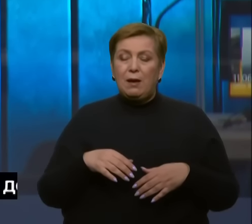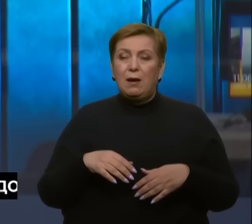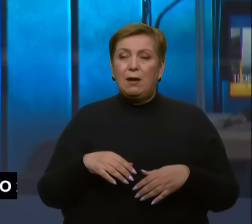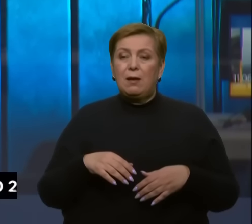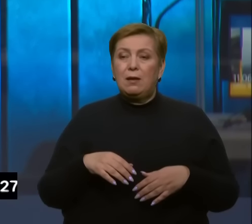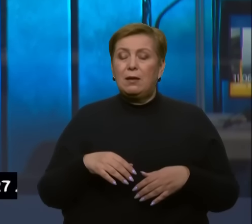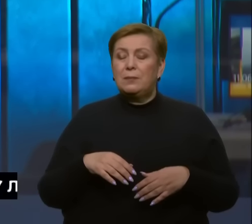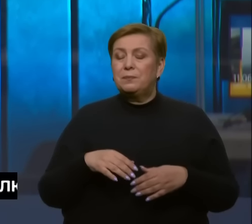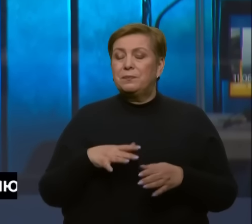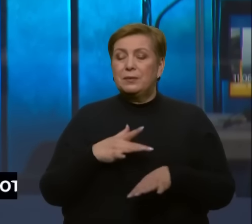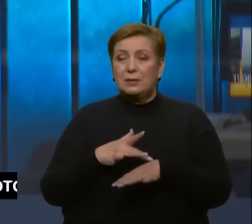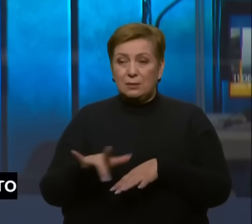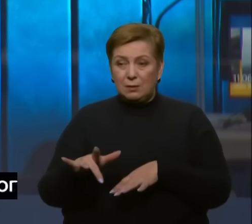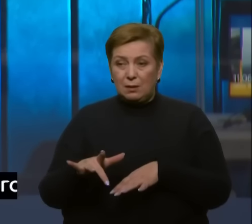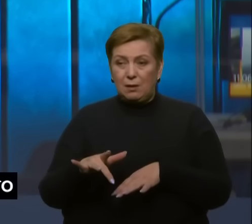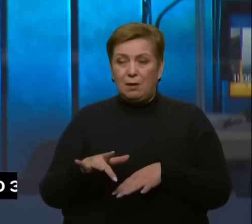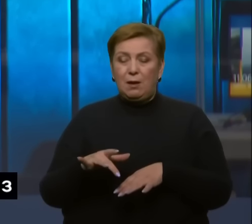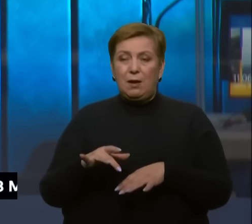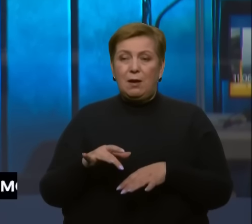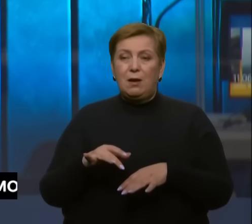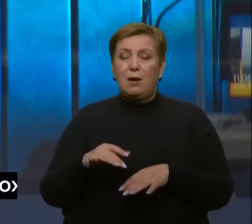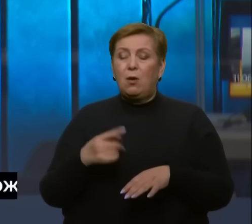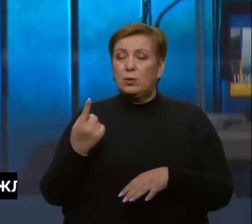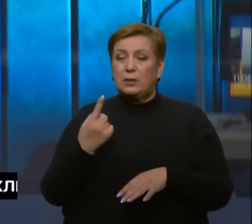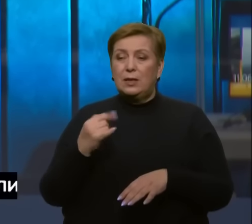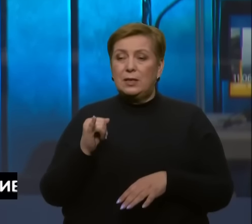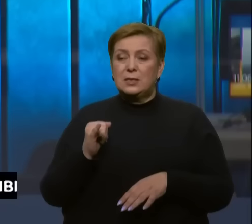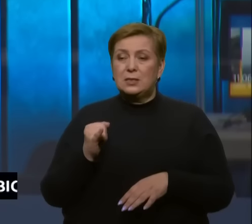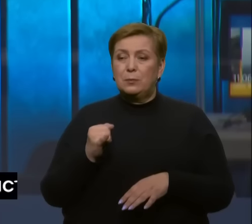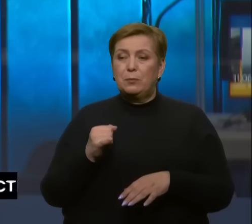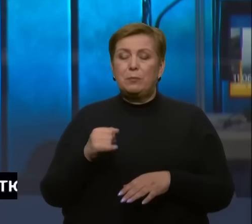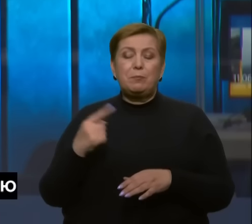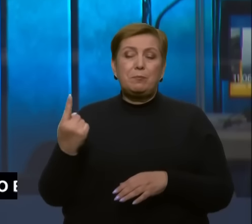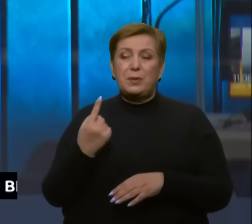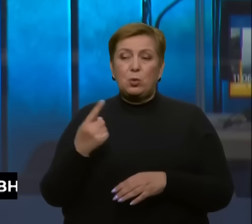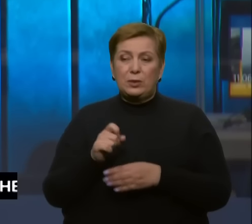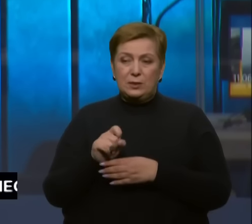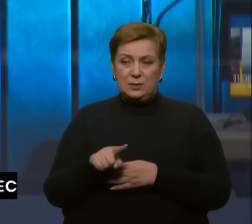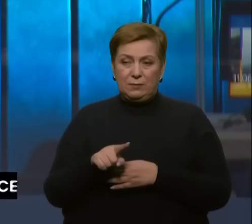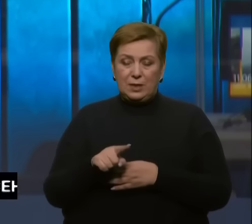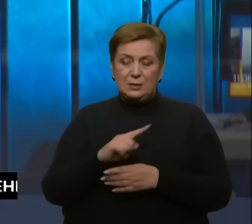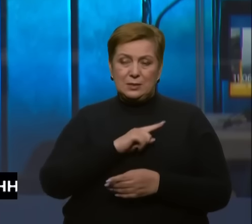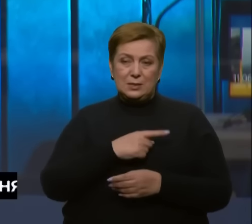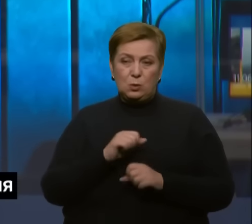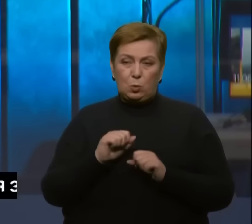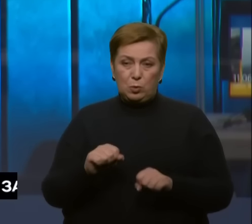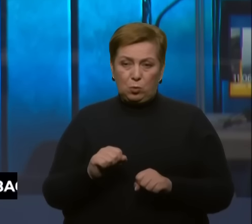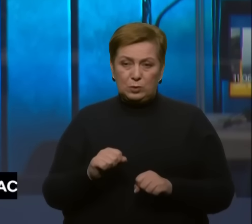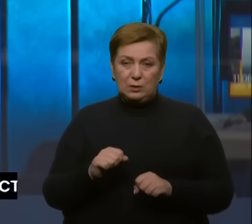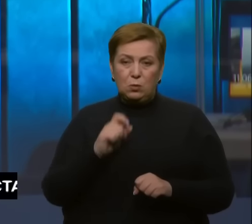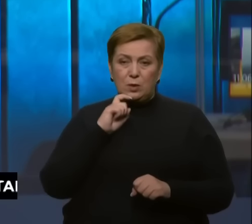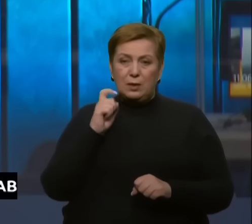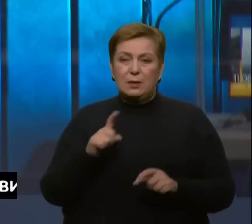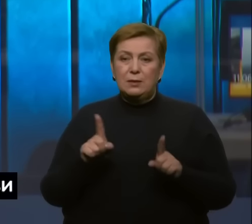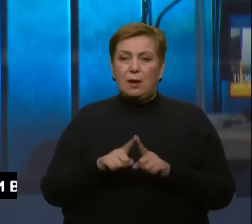на півострові наразі одне з пріоритетних завдань для Сил оборони України. Так вважає авіаційний експерт Костянтин